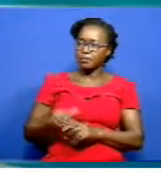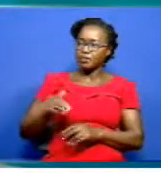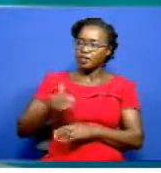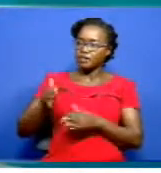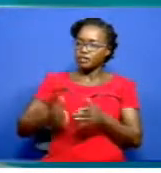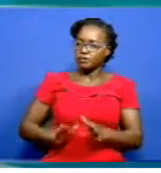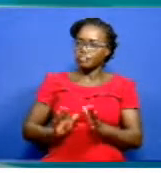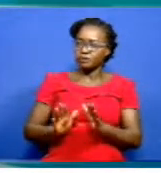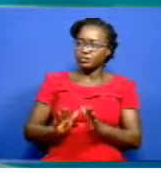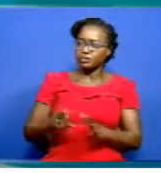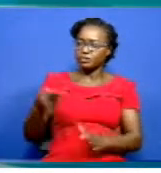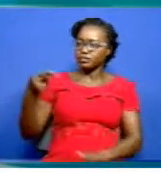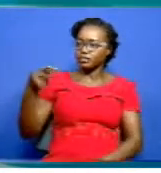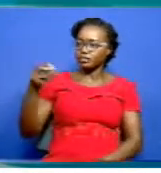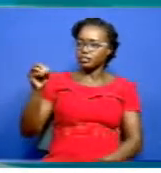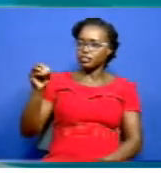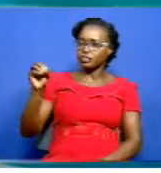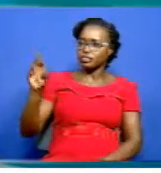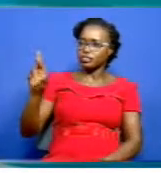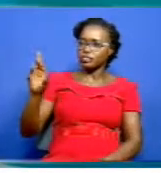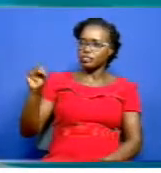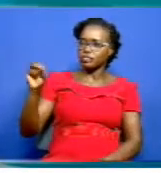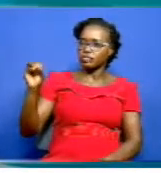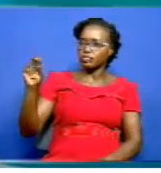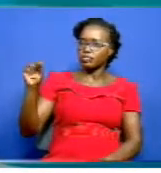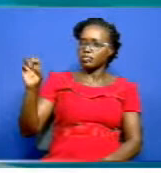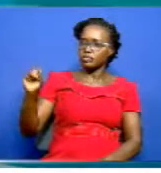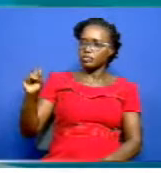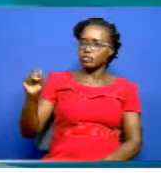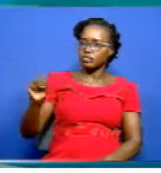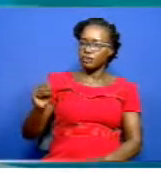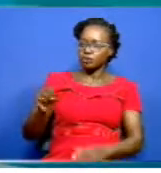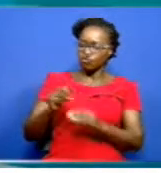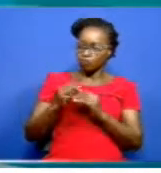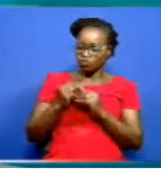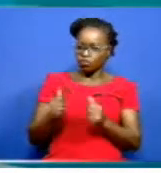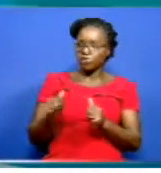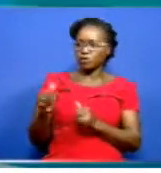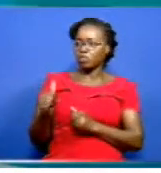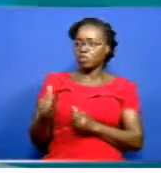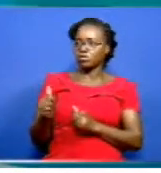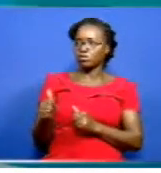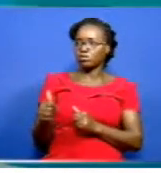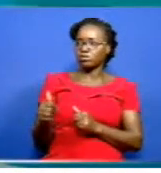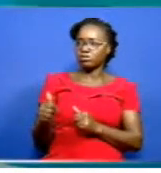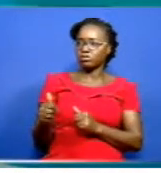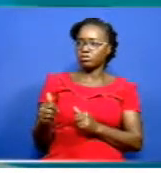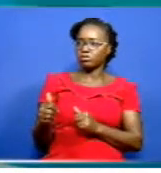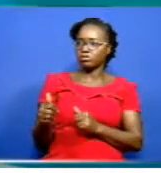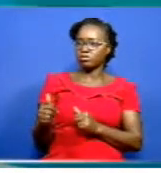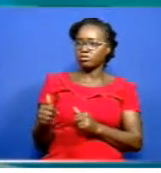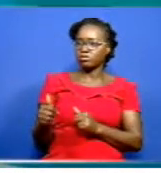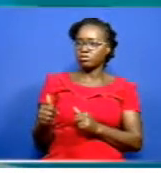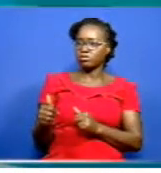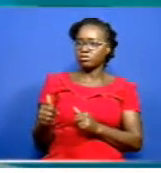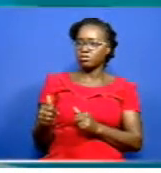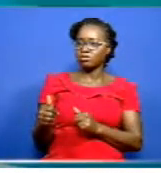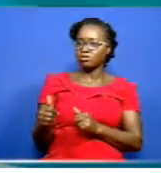kujifungua bado hormones hazijatulia, ziko tunasemanga ziko all over the place, ziko kama kila